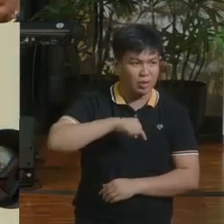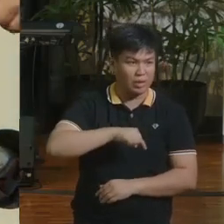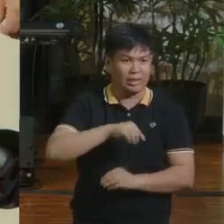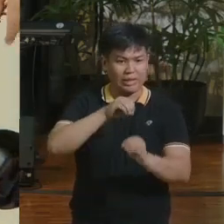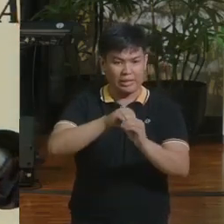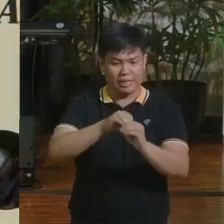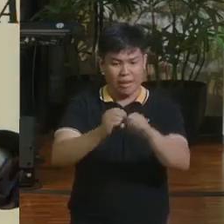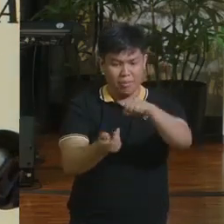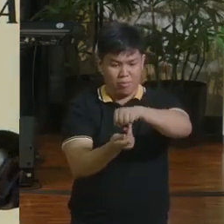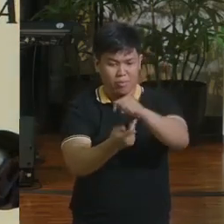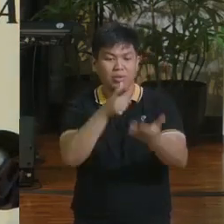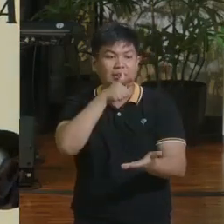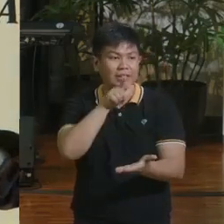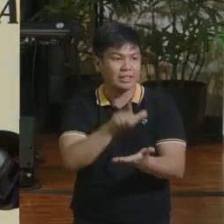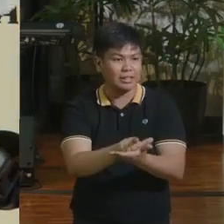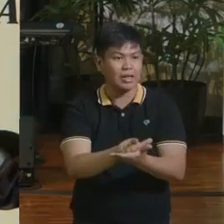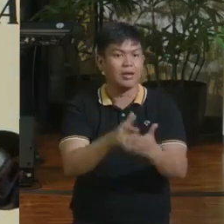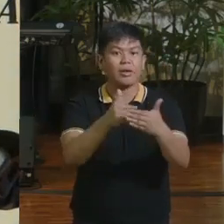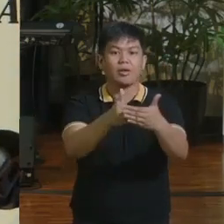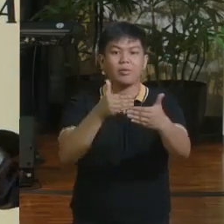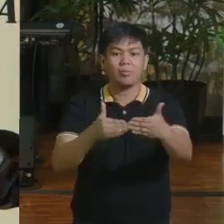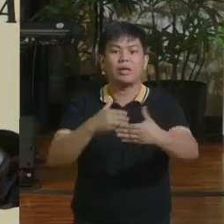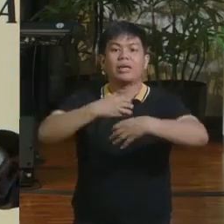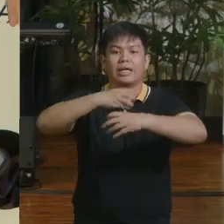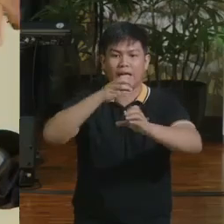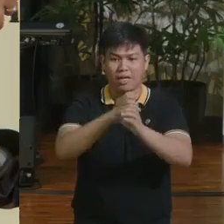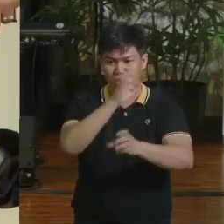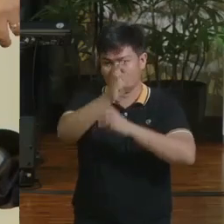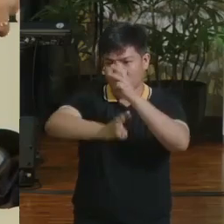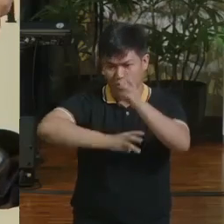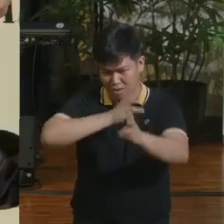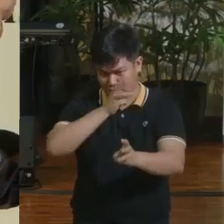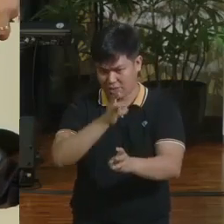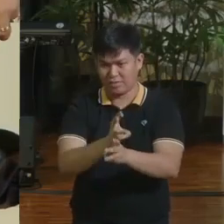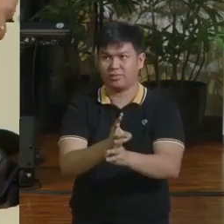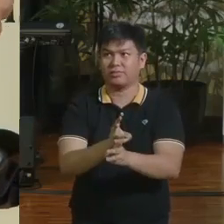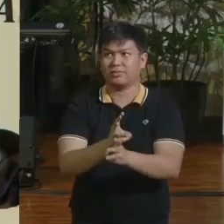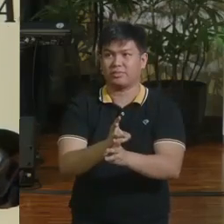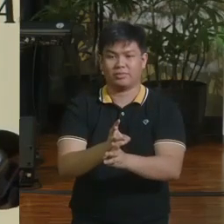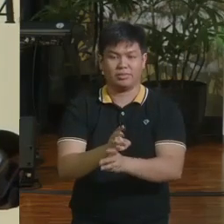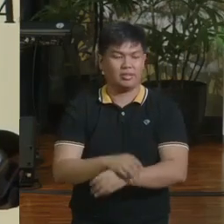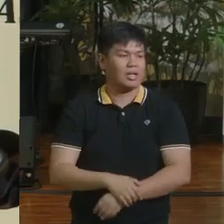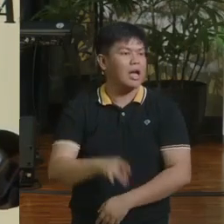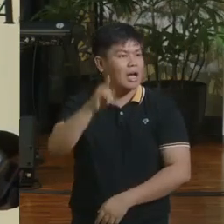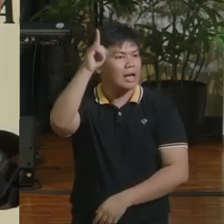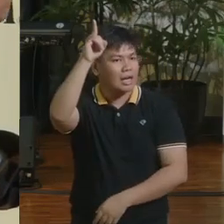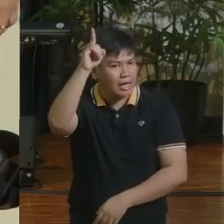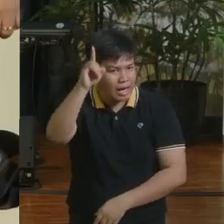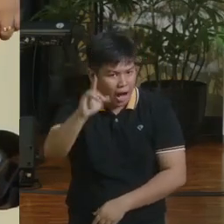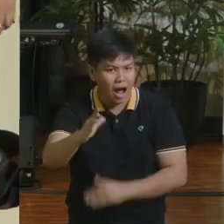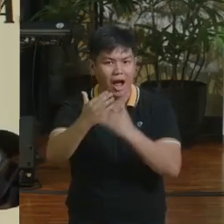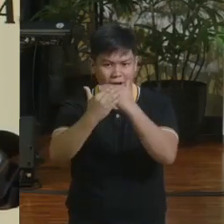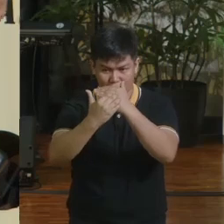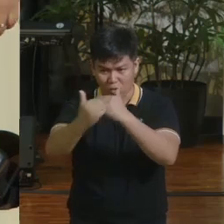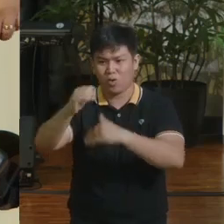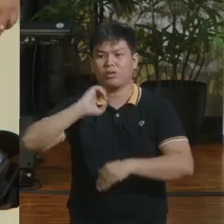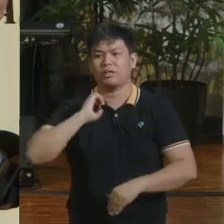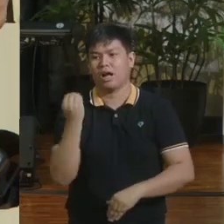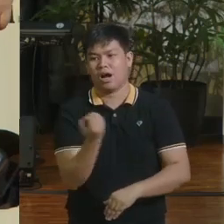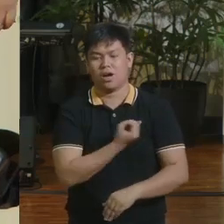1:4, before the foundation of the world, ay Kanyang